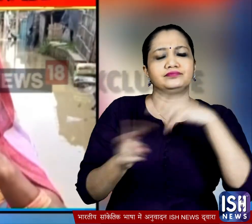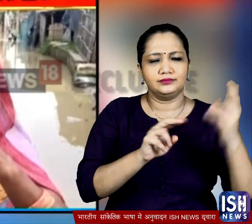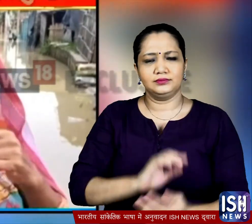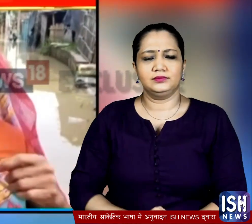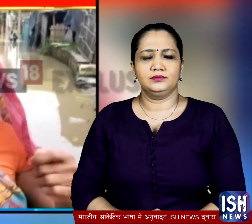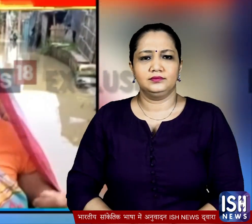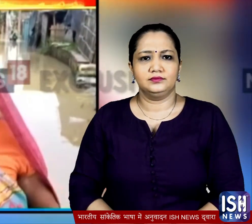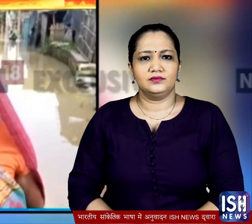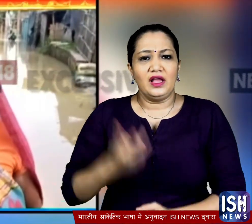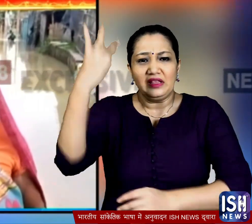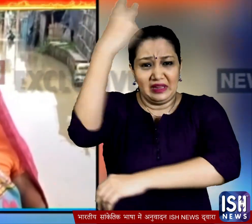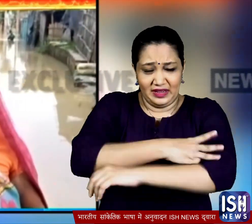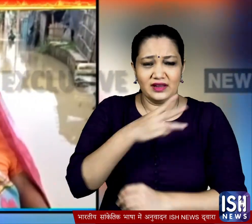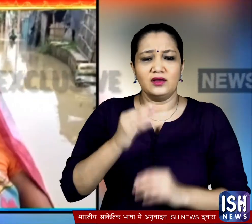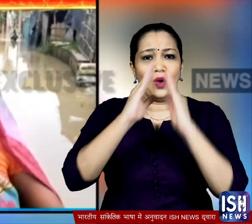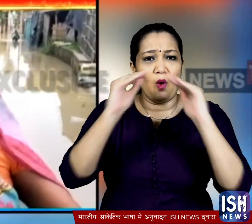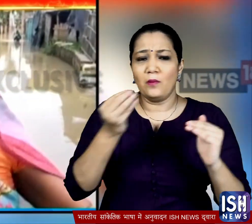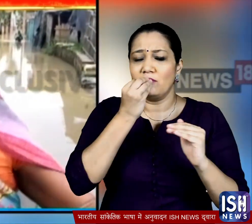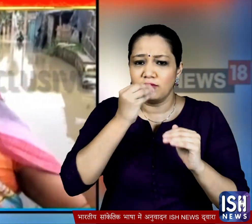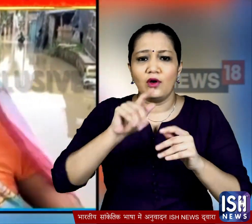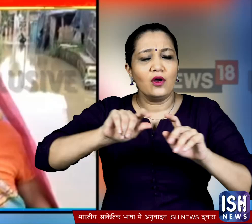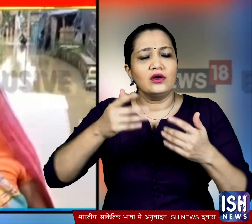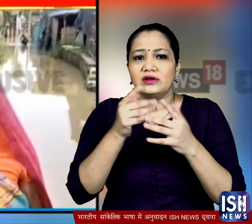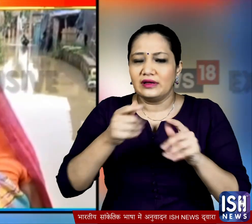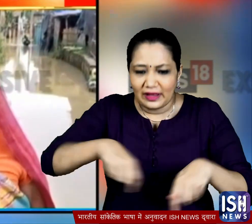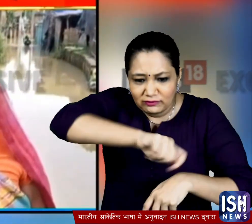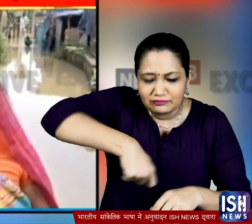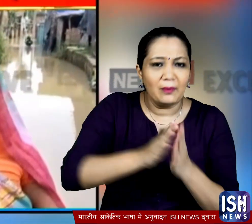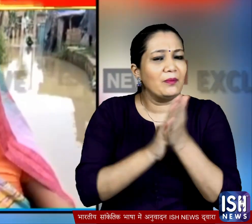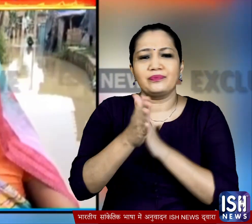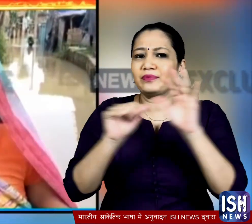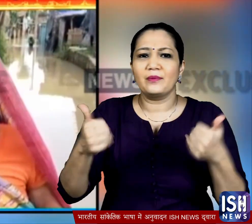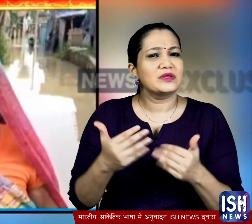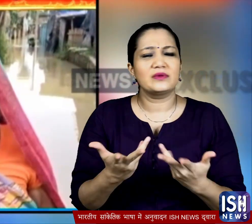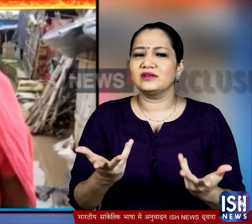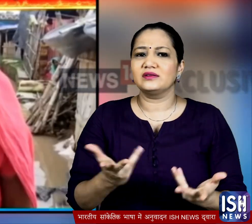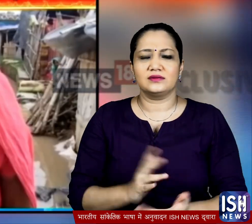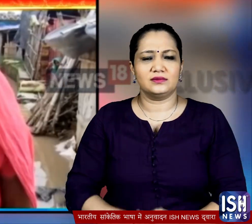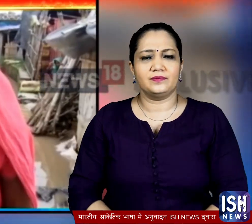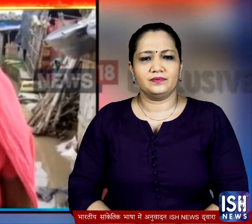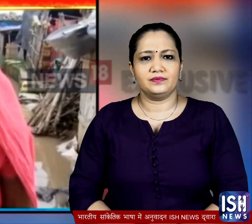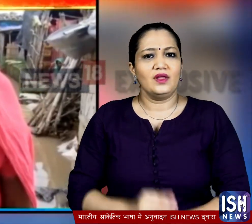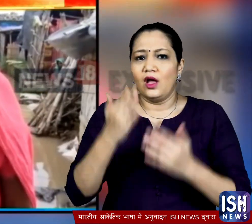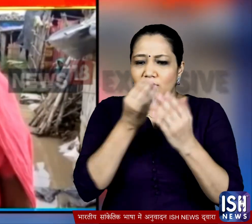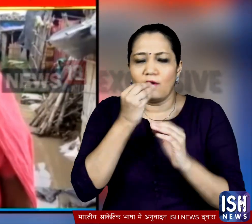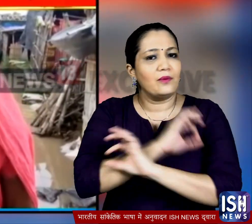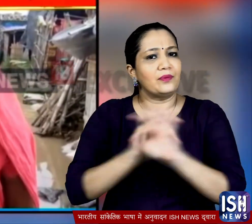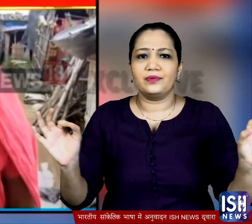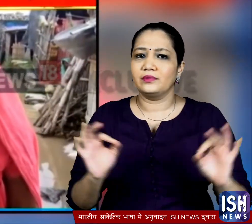रोज से घर में खाना बनावे के नहीं है साधन, कहाँ खाना बना के खाओ। खाना न